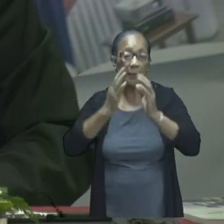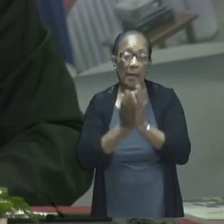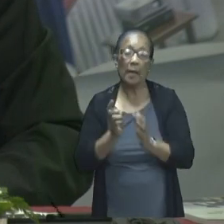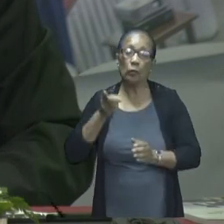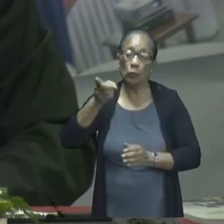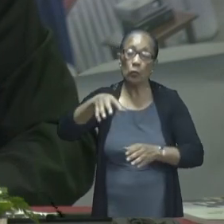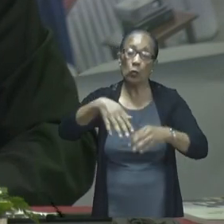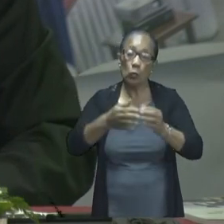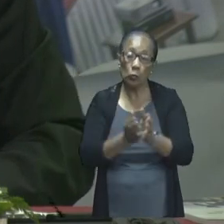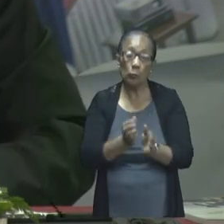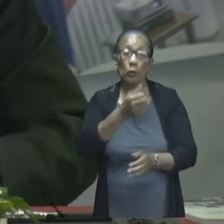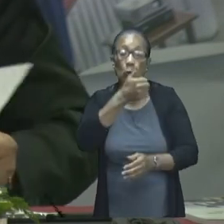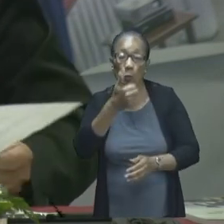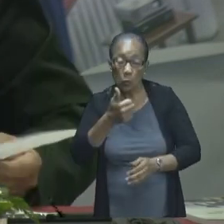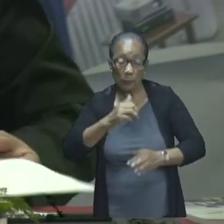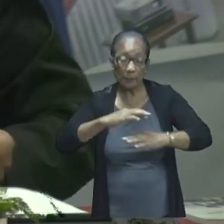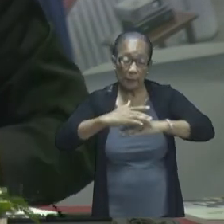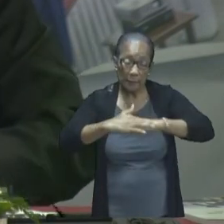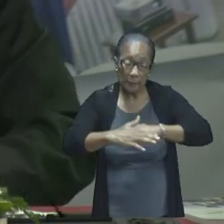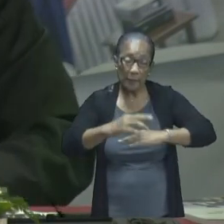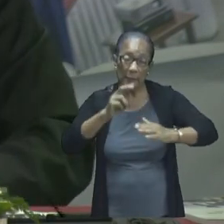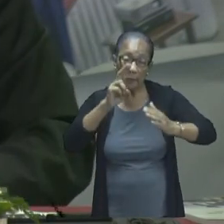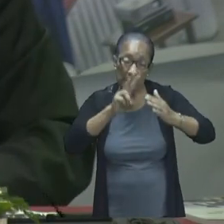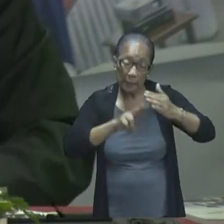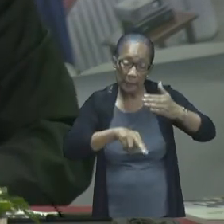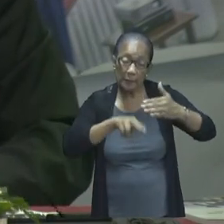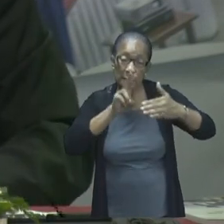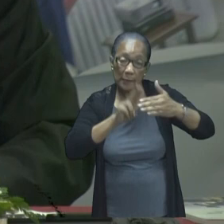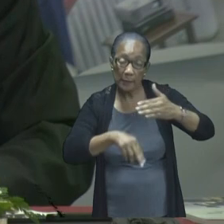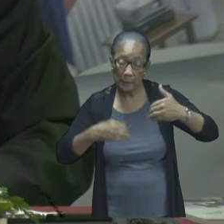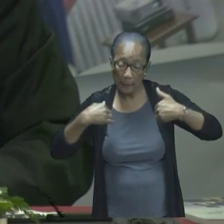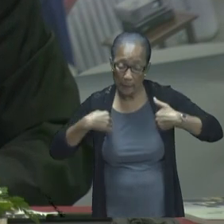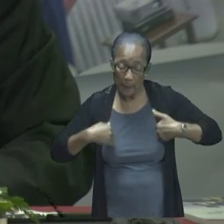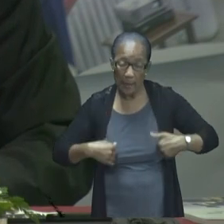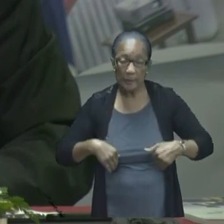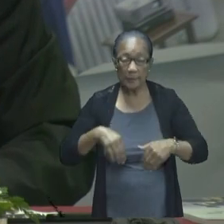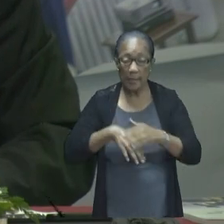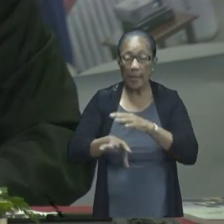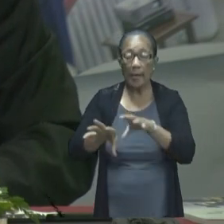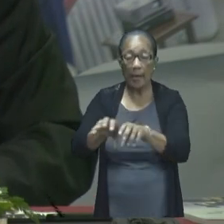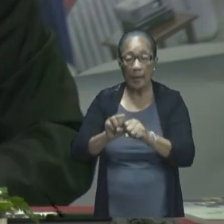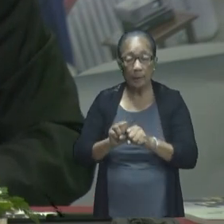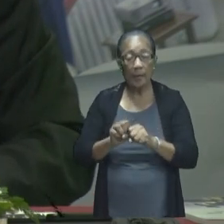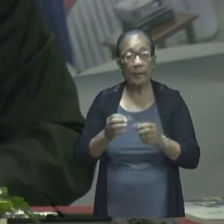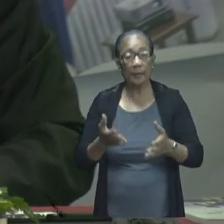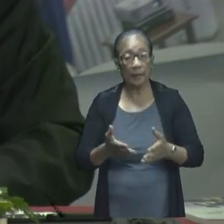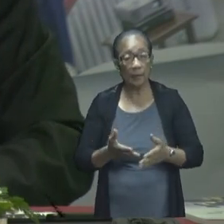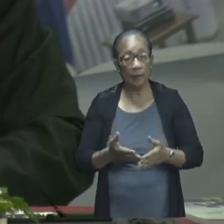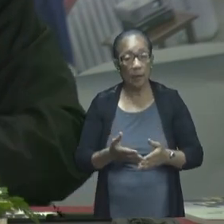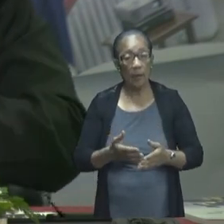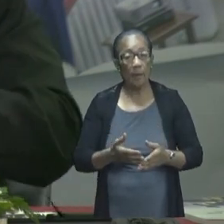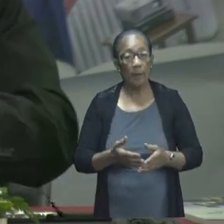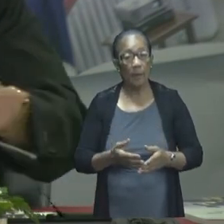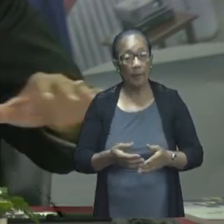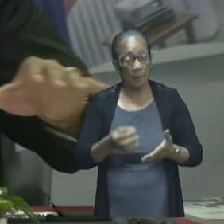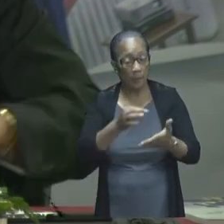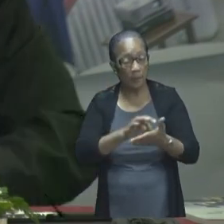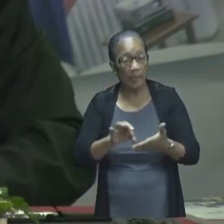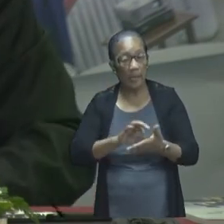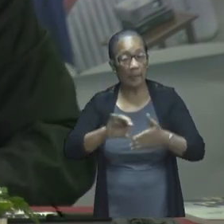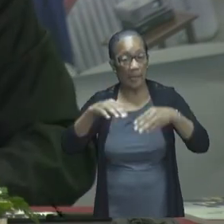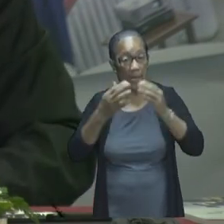te screenen maar wel zorg dragen dat dimensie daarvan aanmerking moeten komen moeten krijgers om met zo weinig mogelijk bureaucratie en we gaan alle